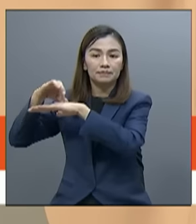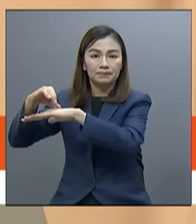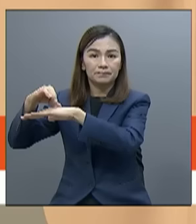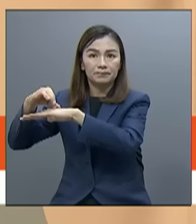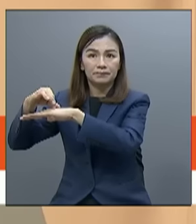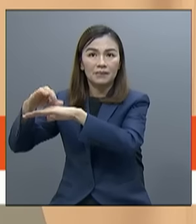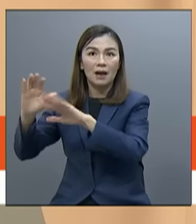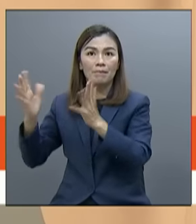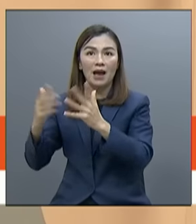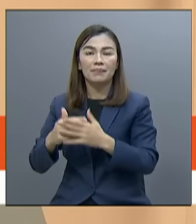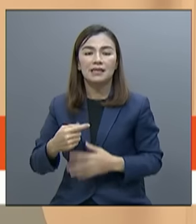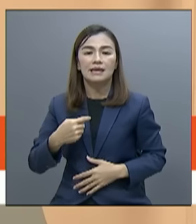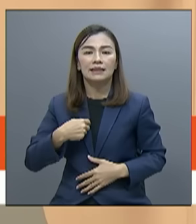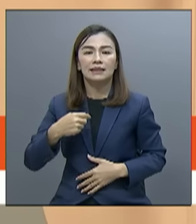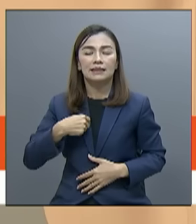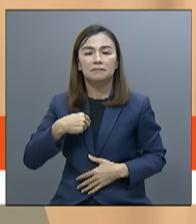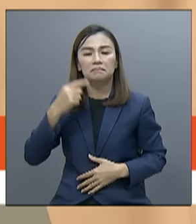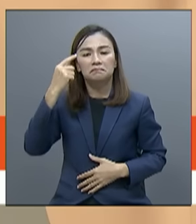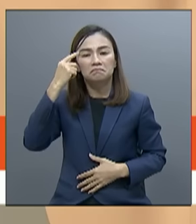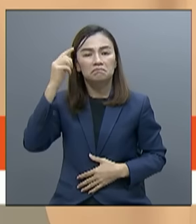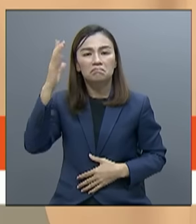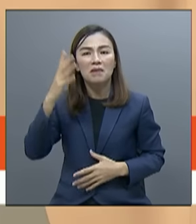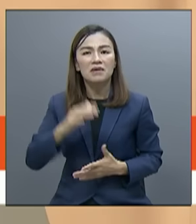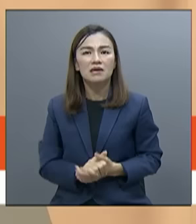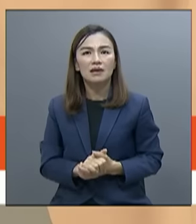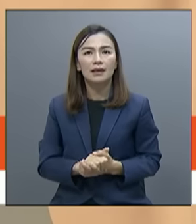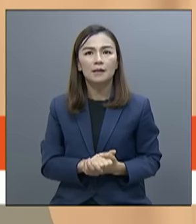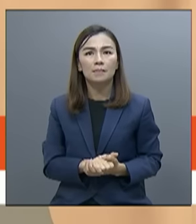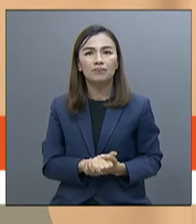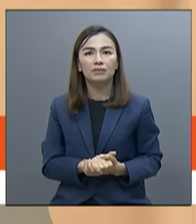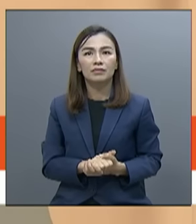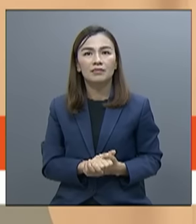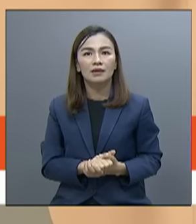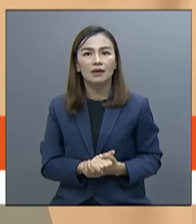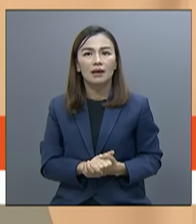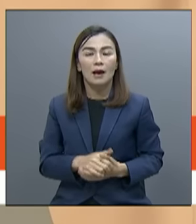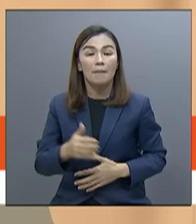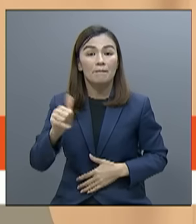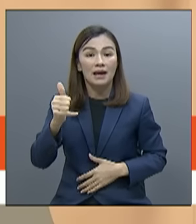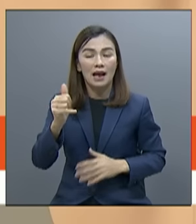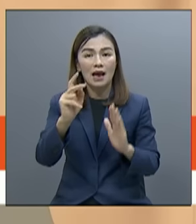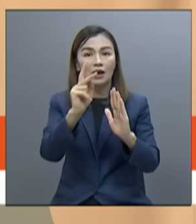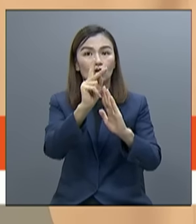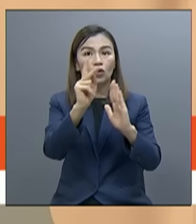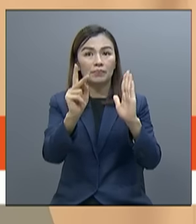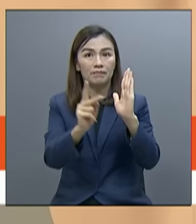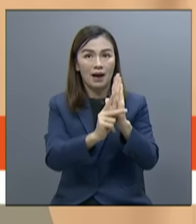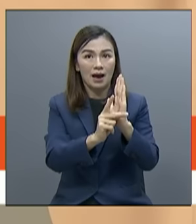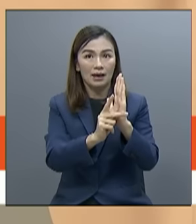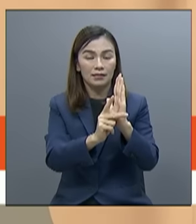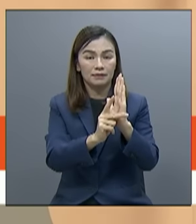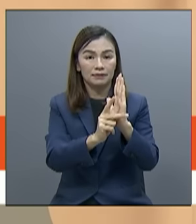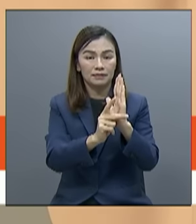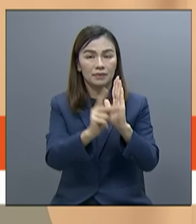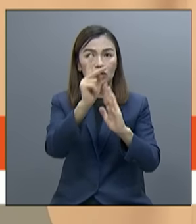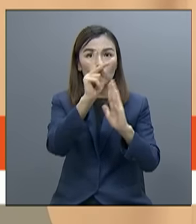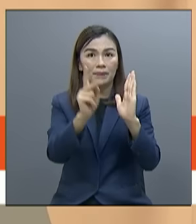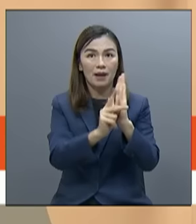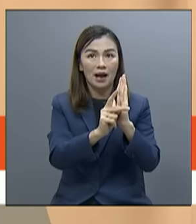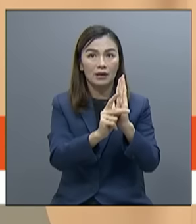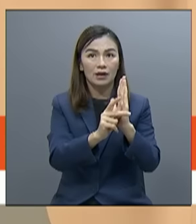เราก็เลยไม่ได้คิดไว้เพราะว่ากำลังคิดว่าบางทีเนี่ยกฎหมายอะไรก็ตามเราก็ต้องรู้